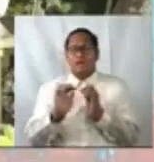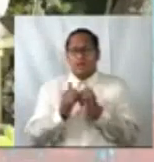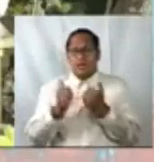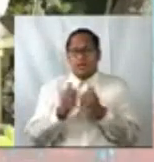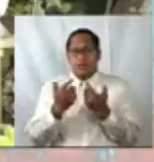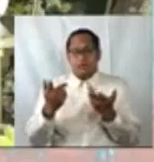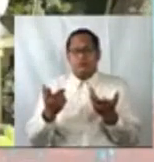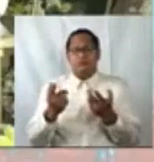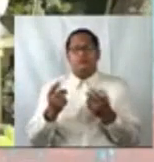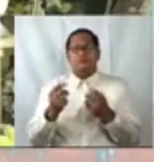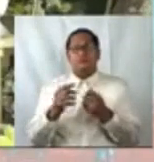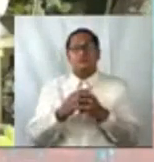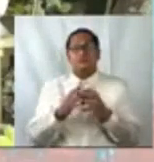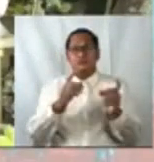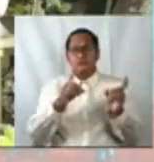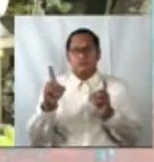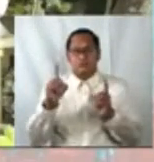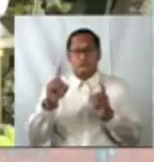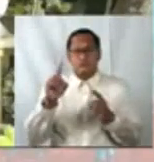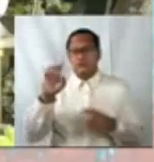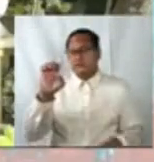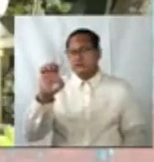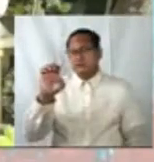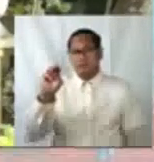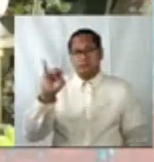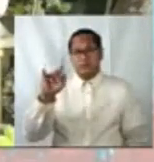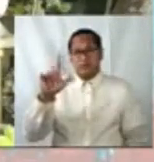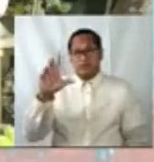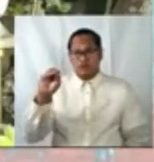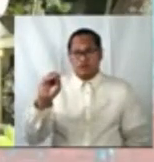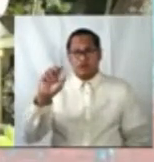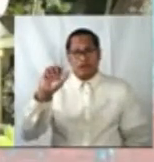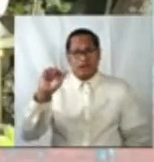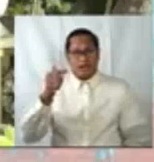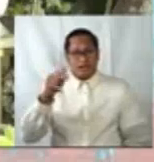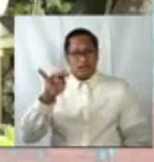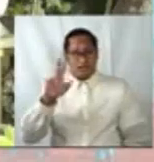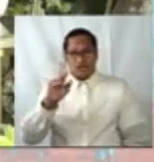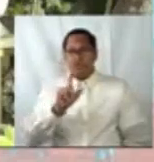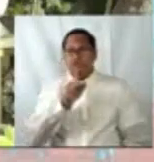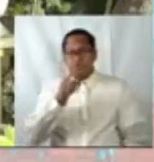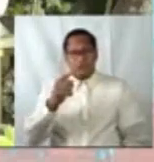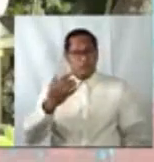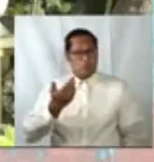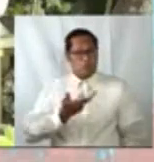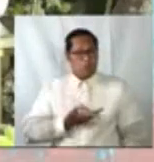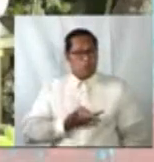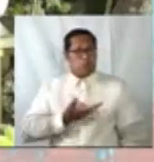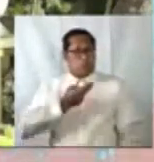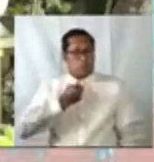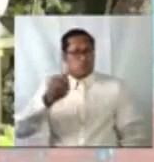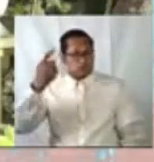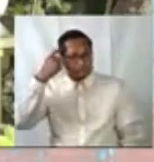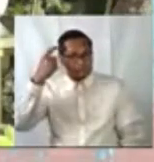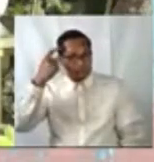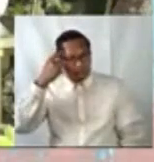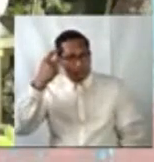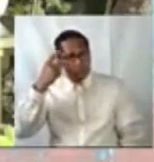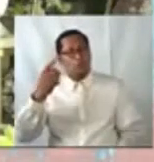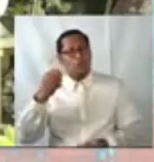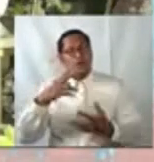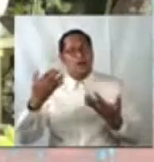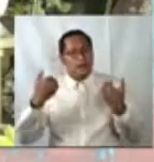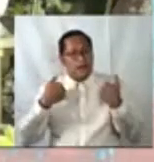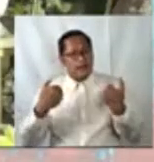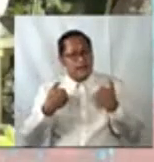ni General Emilio Aguinaldo? Sarili po lang ba niya itong pag-iisip? O mayroon po siyang mahuhusay